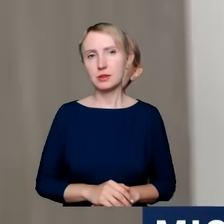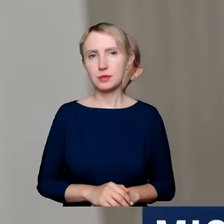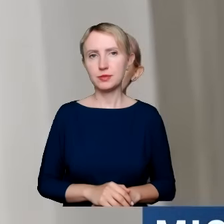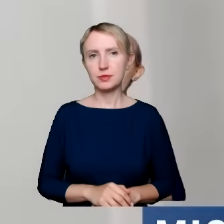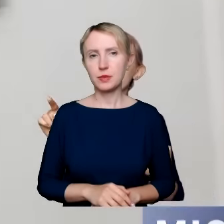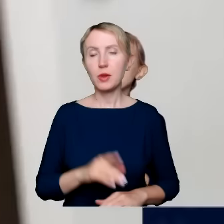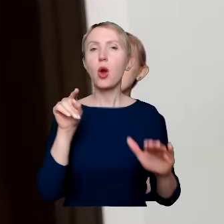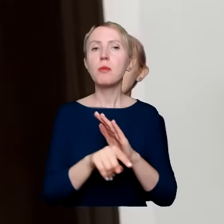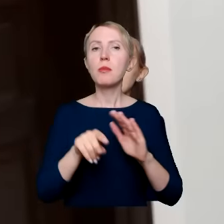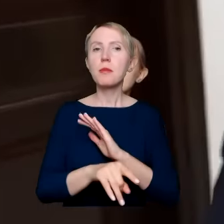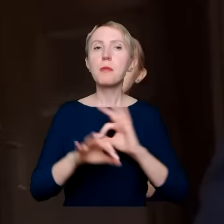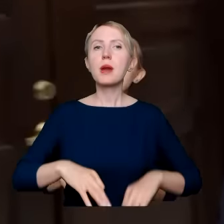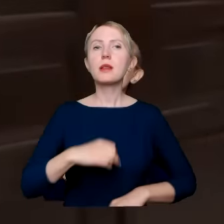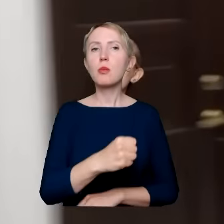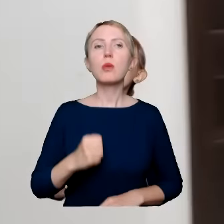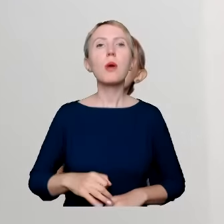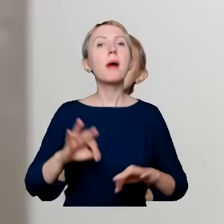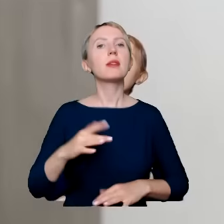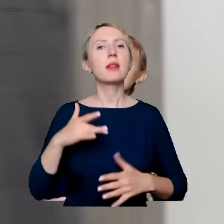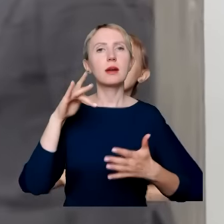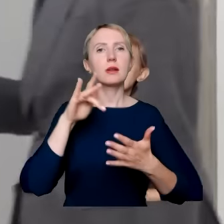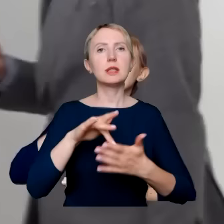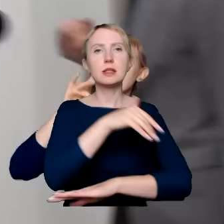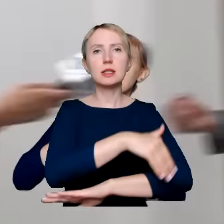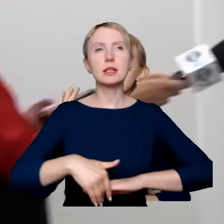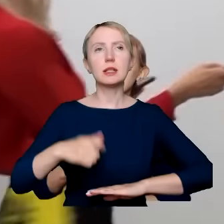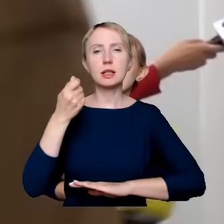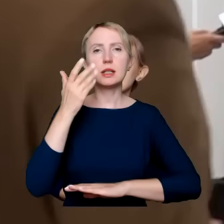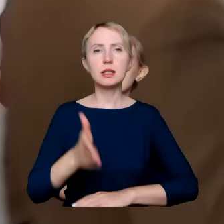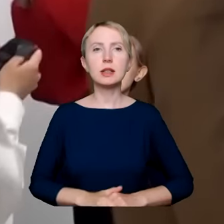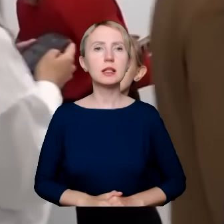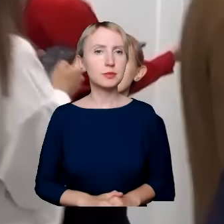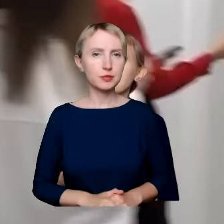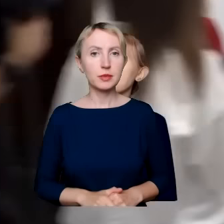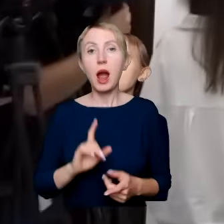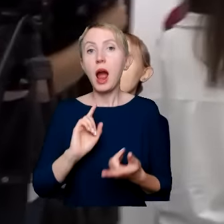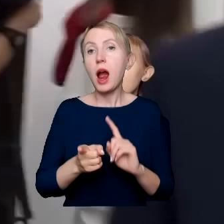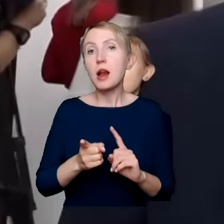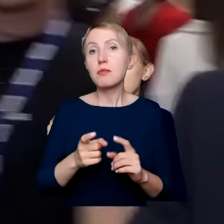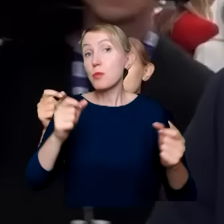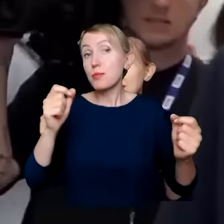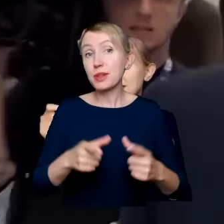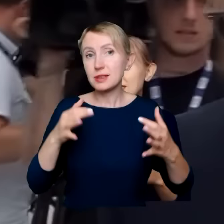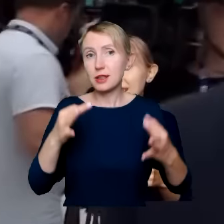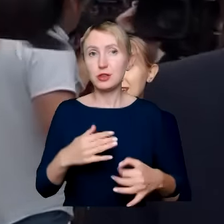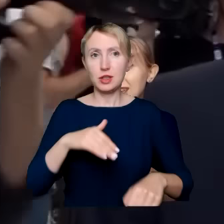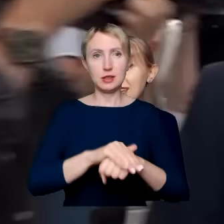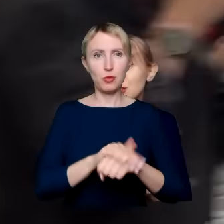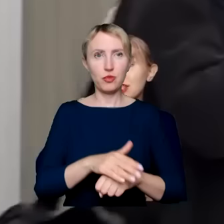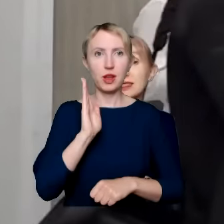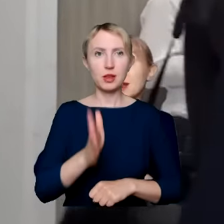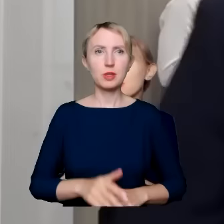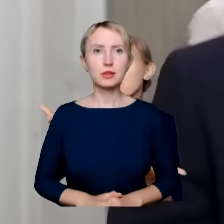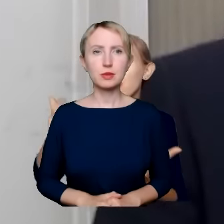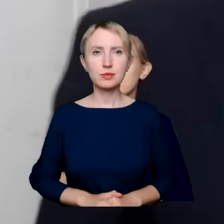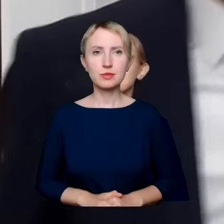Panie pośle, kiedy pan się wybierze na granicę? Albo ewentualnie z jakiej pizzerii dzisiaj pan złoży zamówienie dla imigrantów? Bo